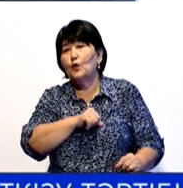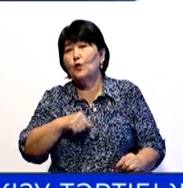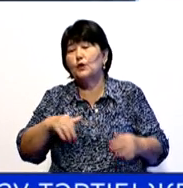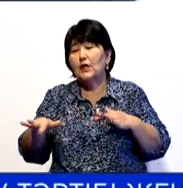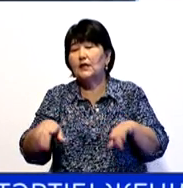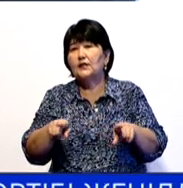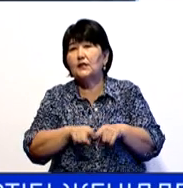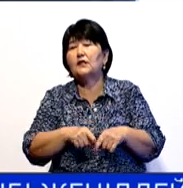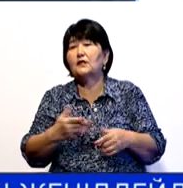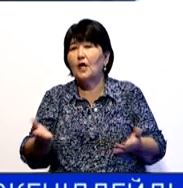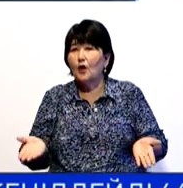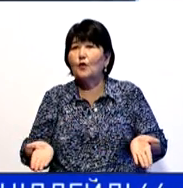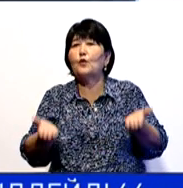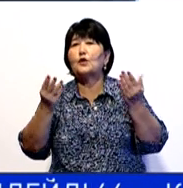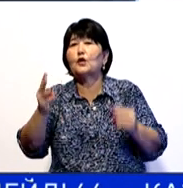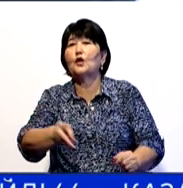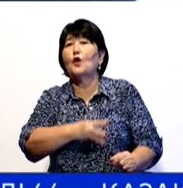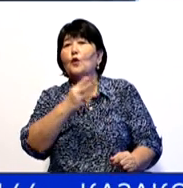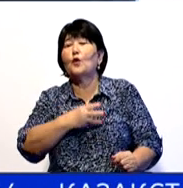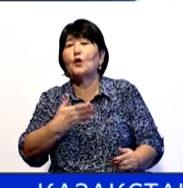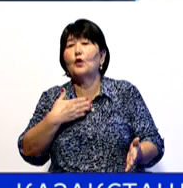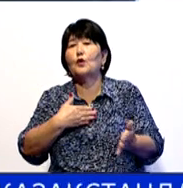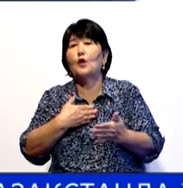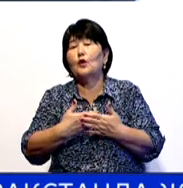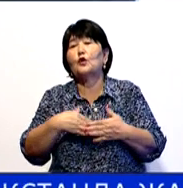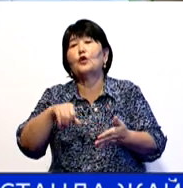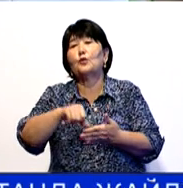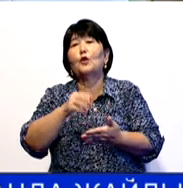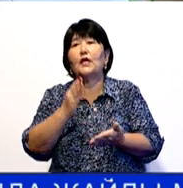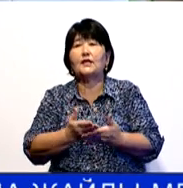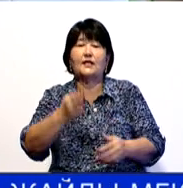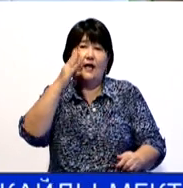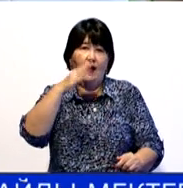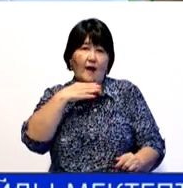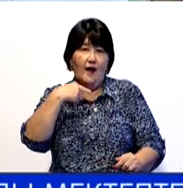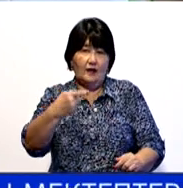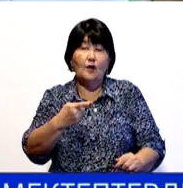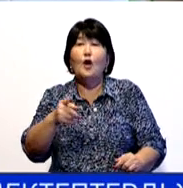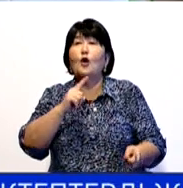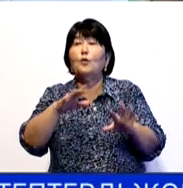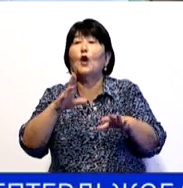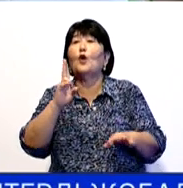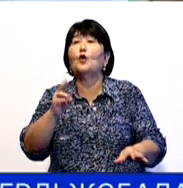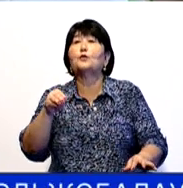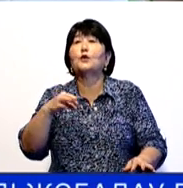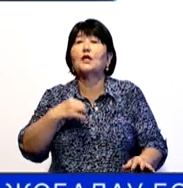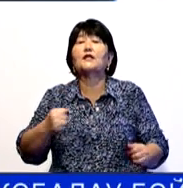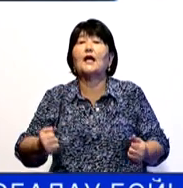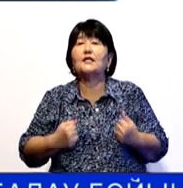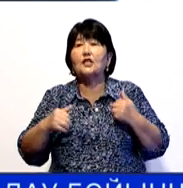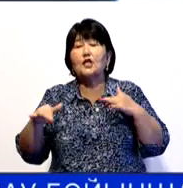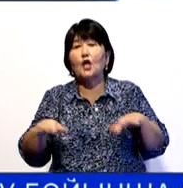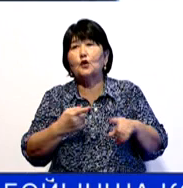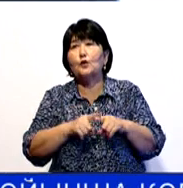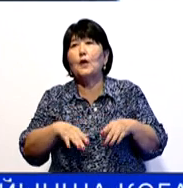істегендей көтерігі көңіл күйде болатын еді дейді әкем. Осылайша конференцияда Қонысбек Төрешұлының тынымсыз тірлігі